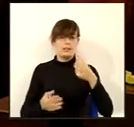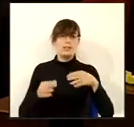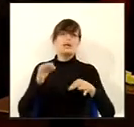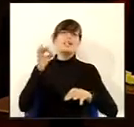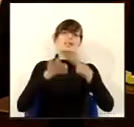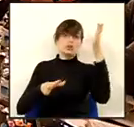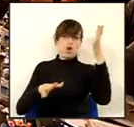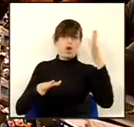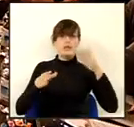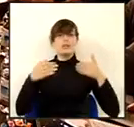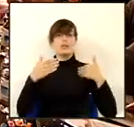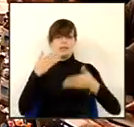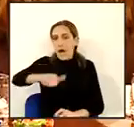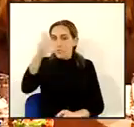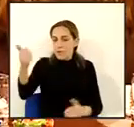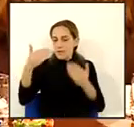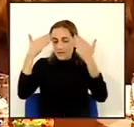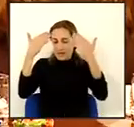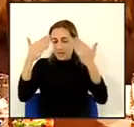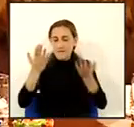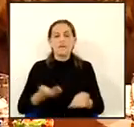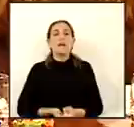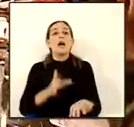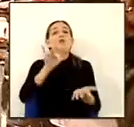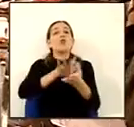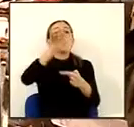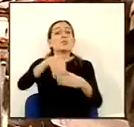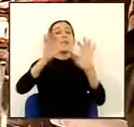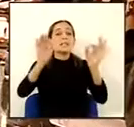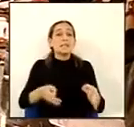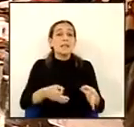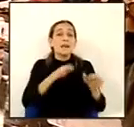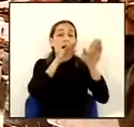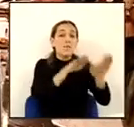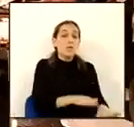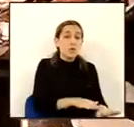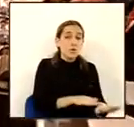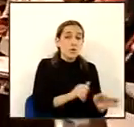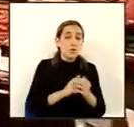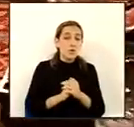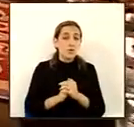endavant. Moltes gràcies. Passem a votació. Vots a favor?